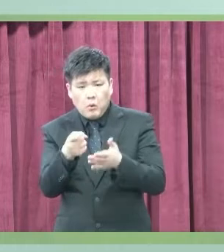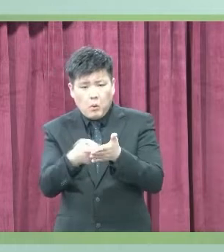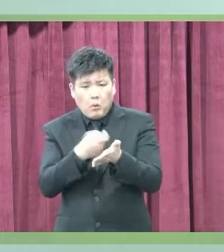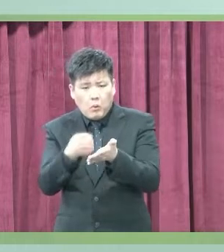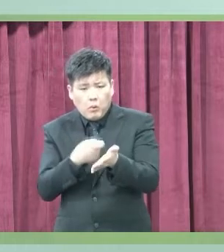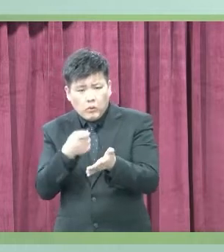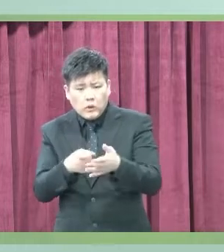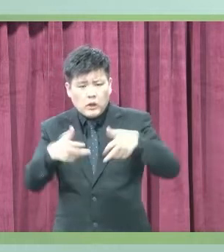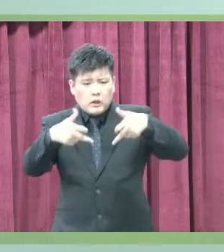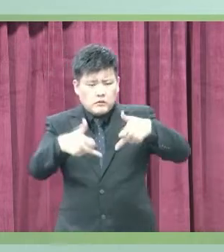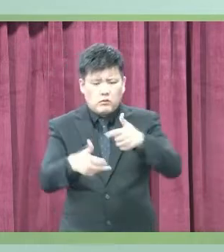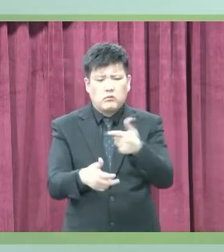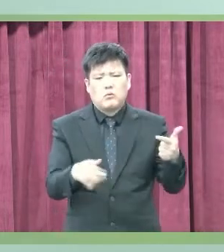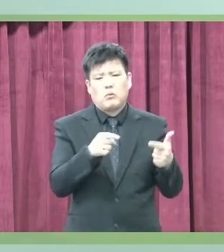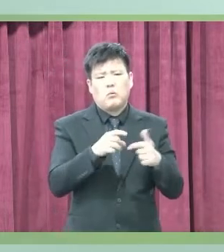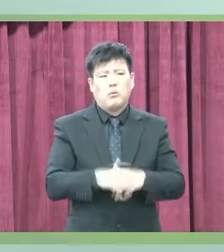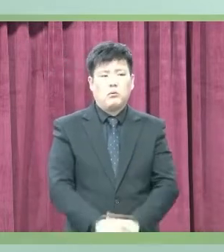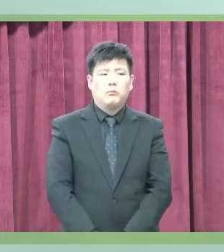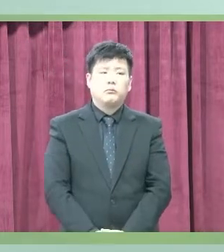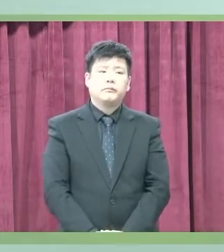비율을 보이고 있습니다.